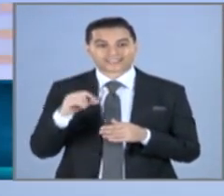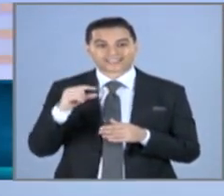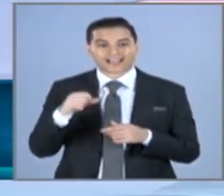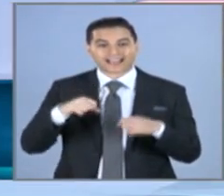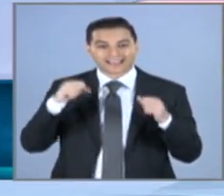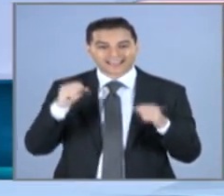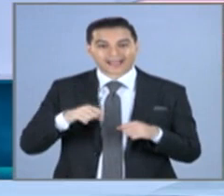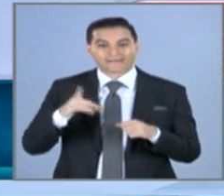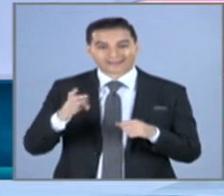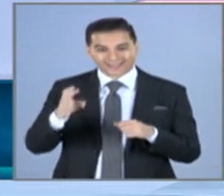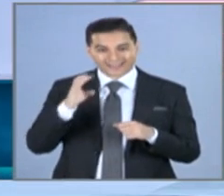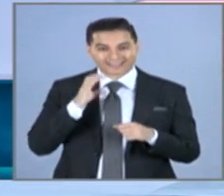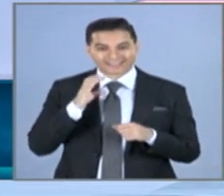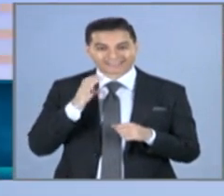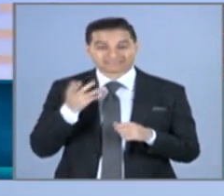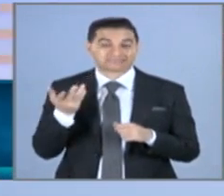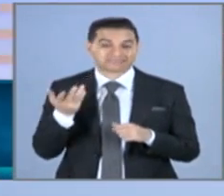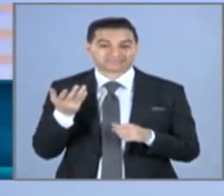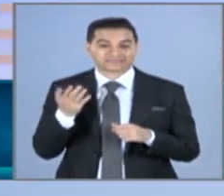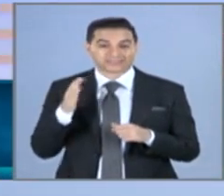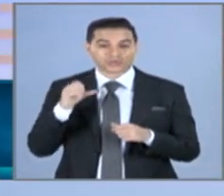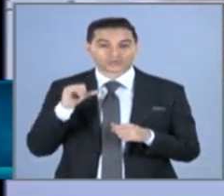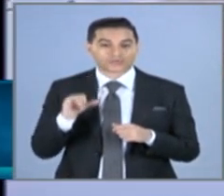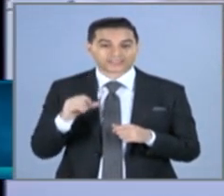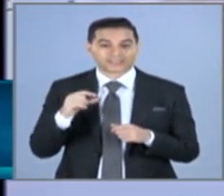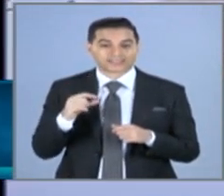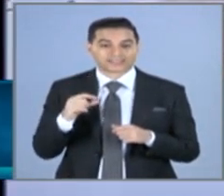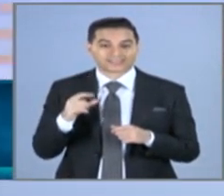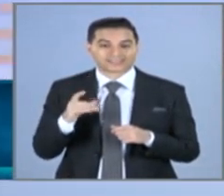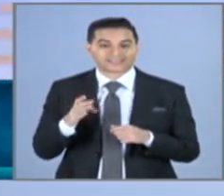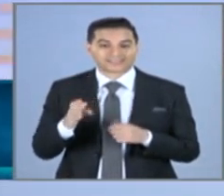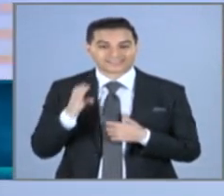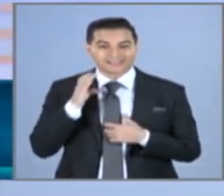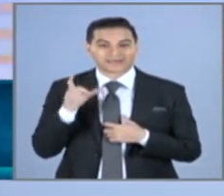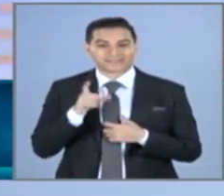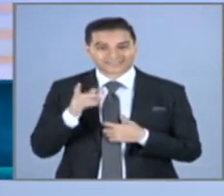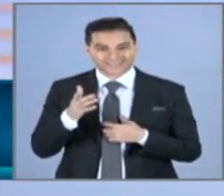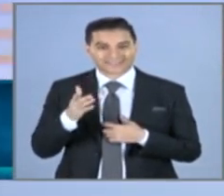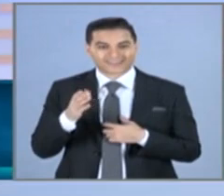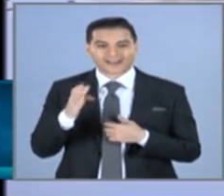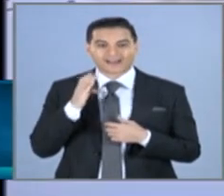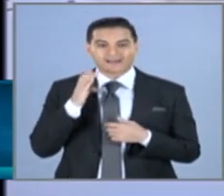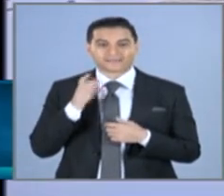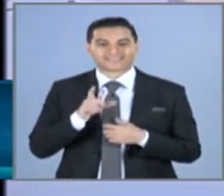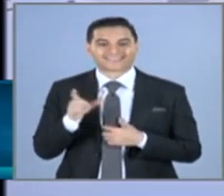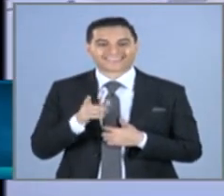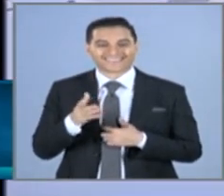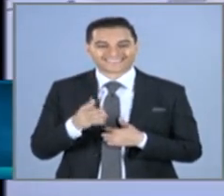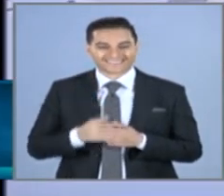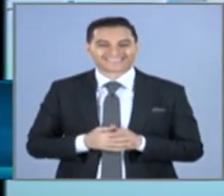السويد، صح؟ السويد ايه؟ إجابة صحيحة. برافو عليك، إجابة صحيحة.